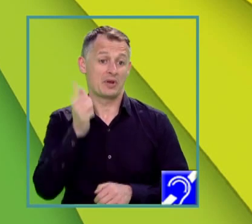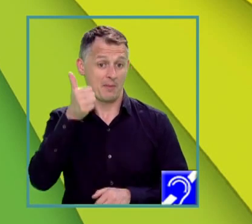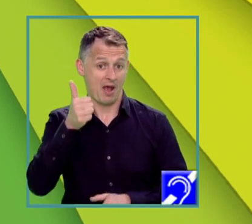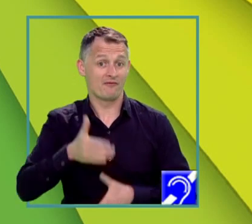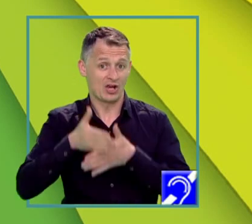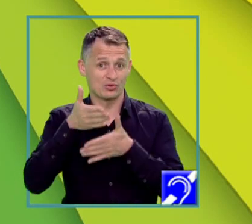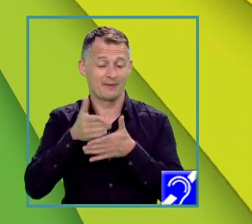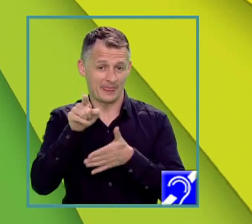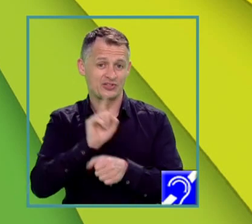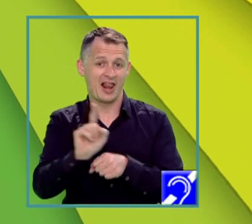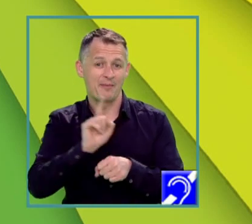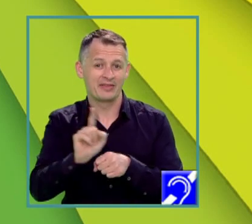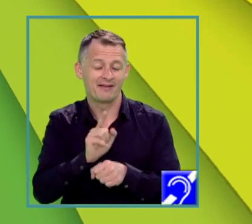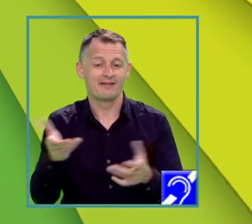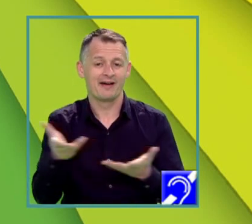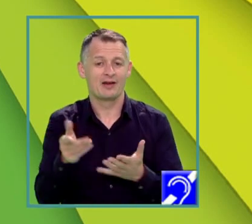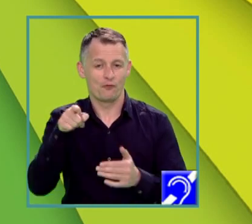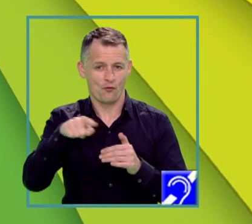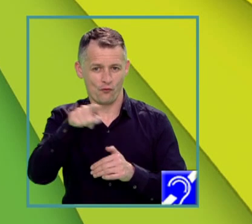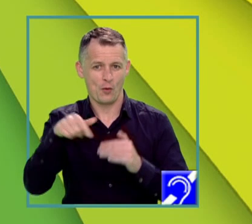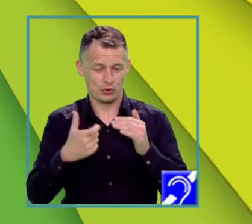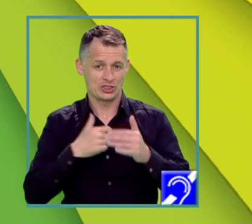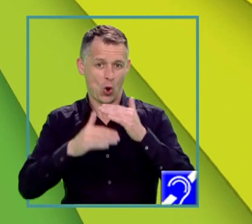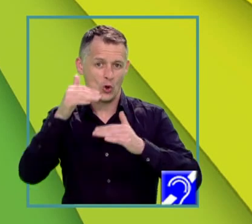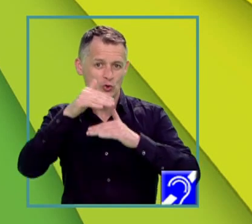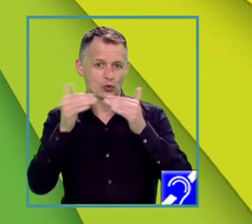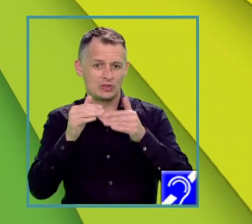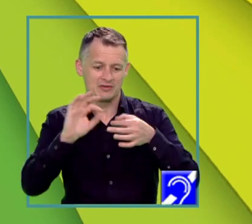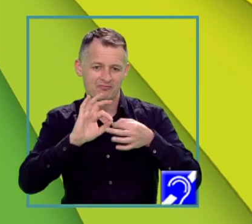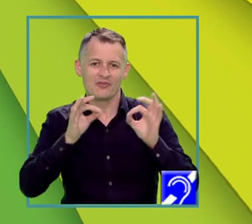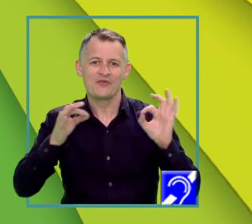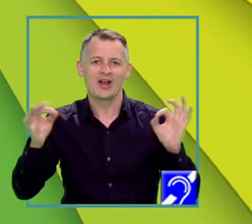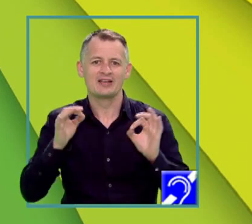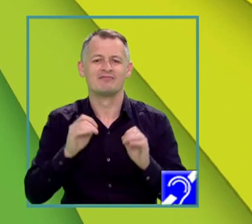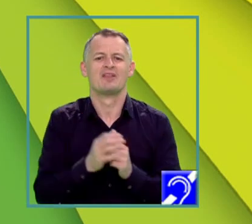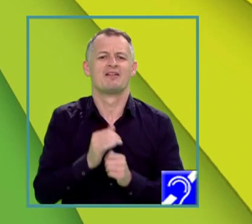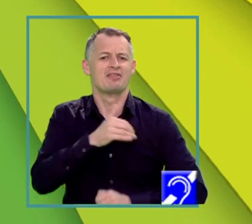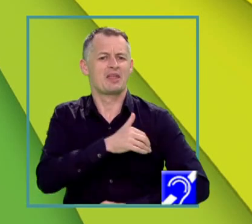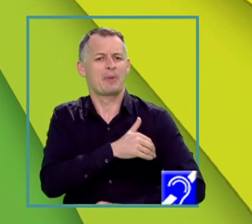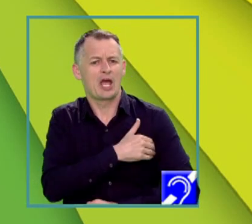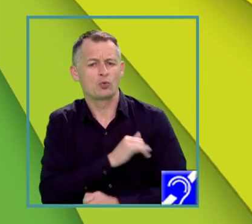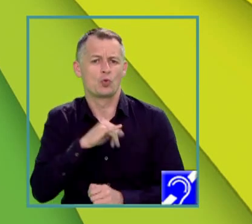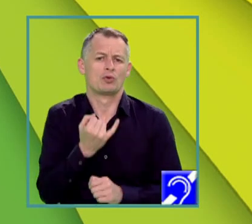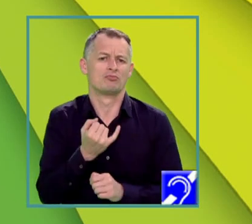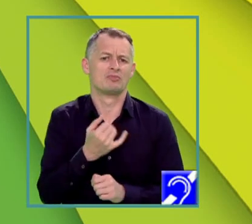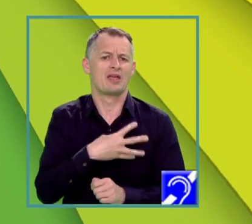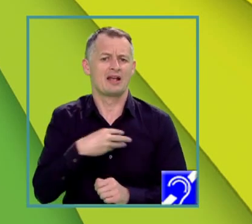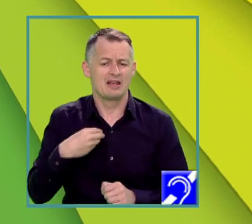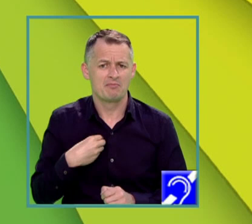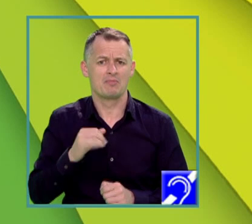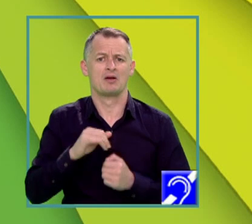acele elemente cu care să construiți acele fraze adică factori genetici ai primit tipul de climă temperaturi medii anuale ale